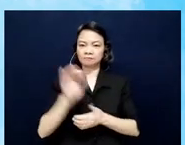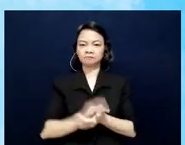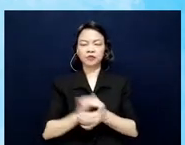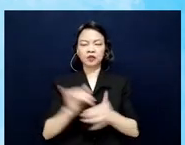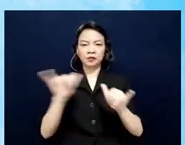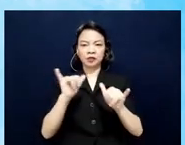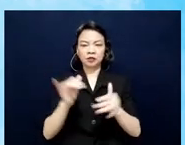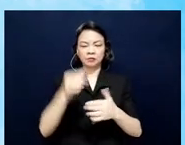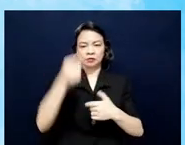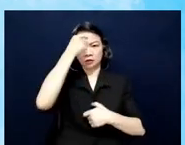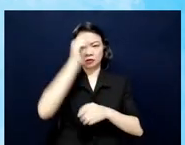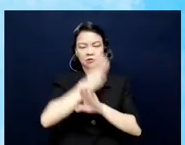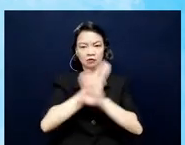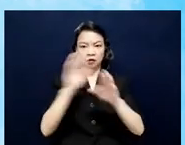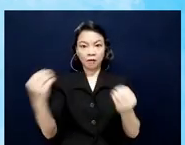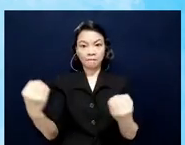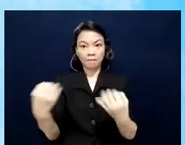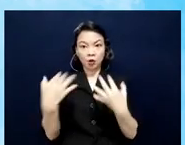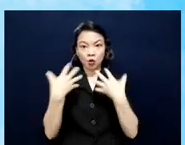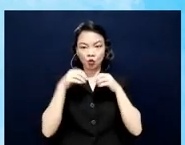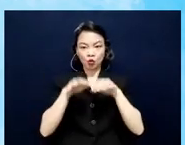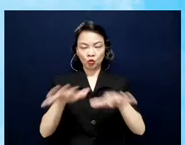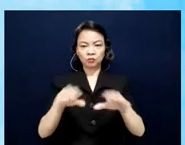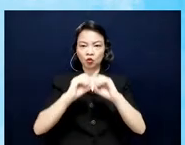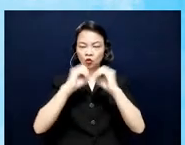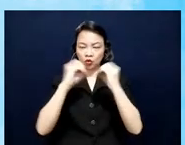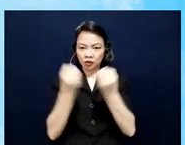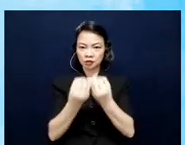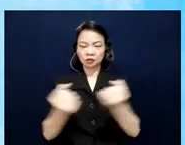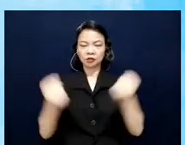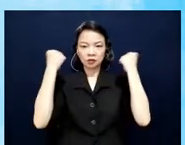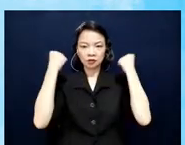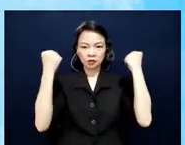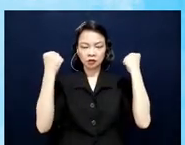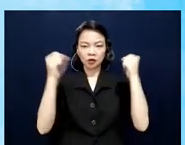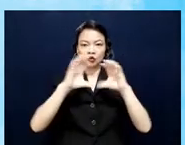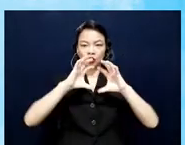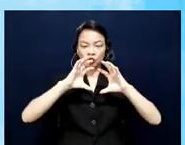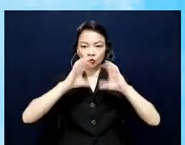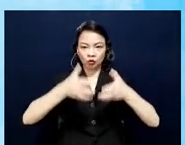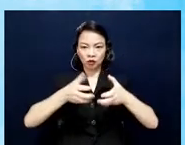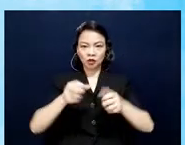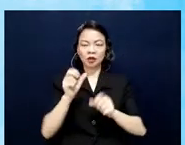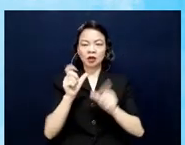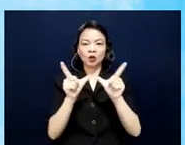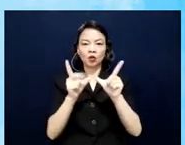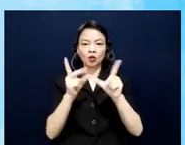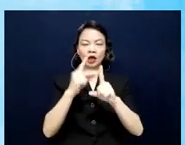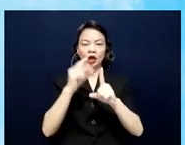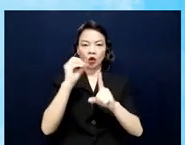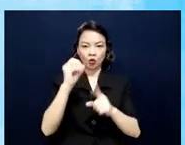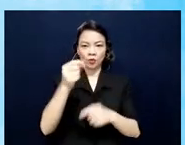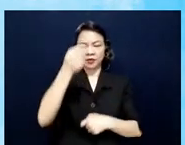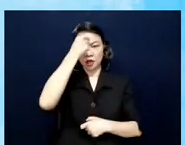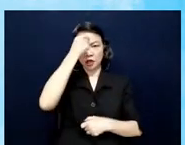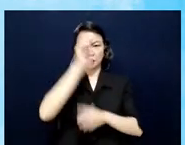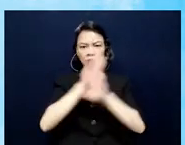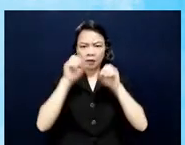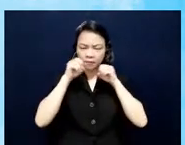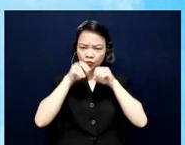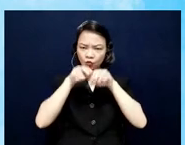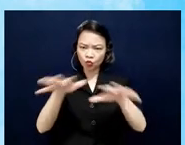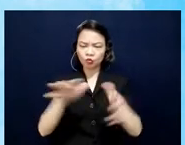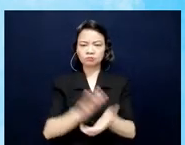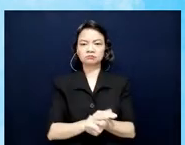menular. Organisasi Kesehatan Dunia, WHO, mengatakan penyakit tidak menular menyumbang